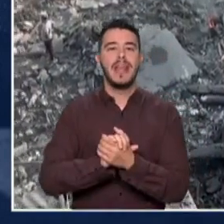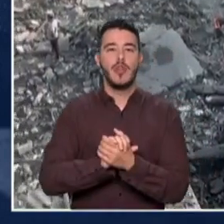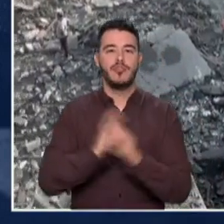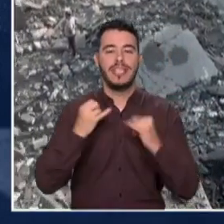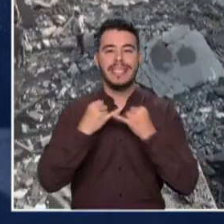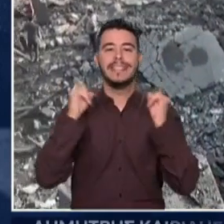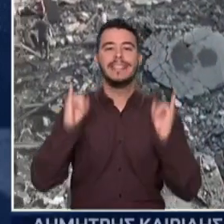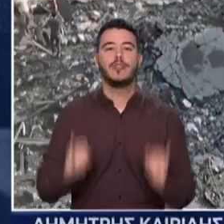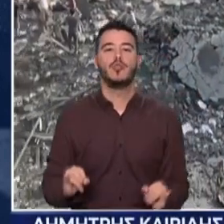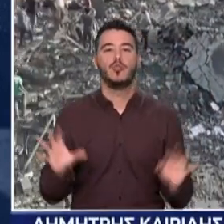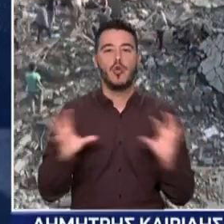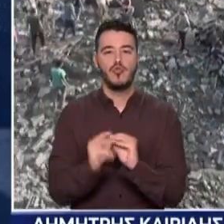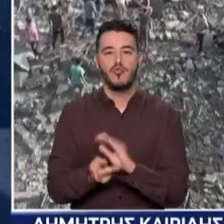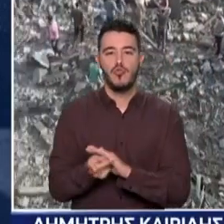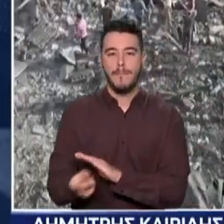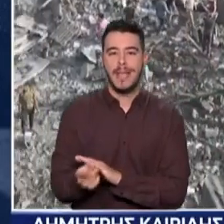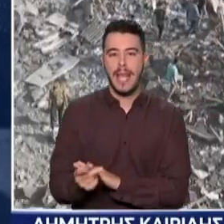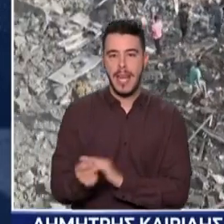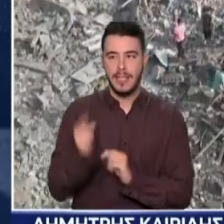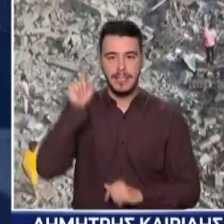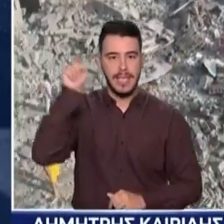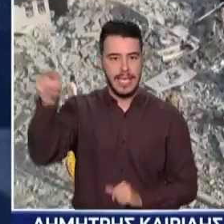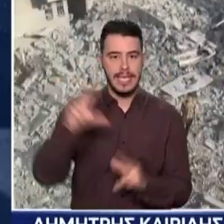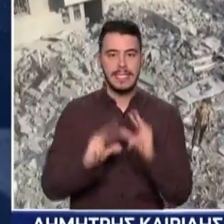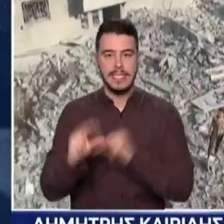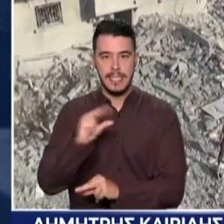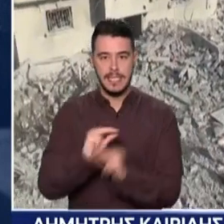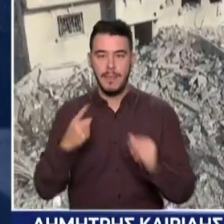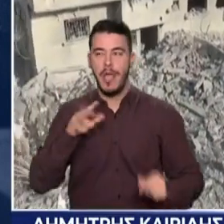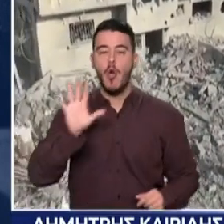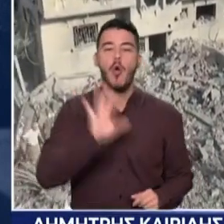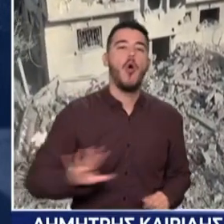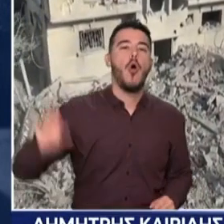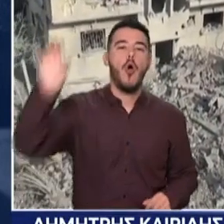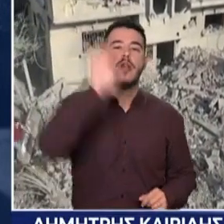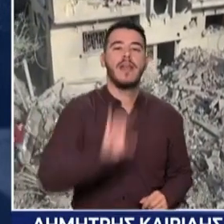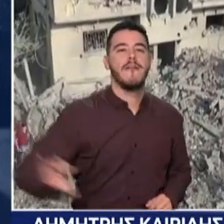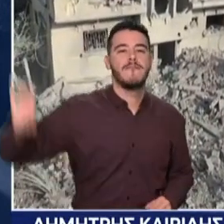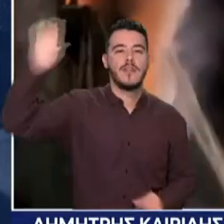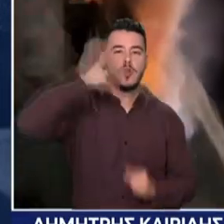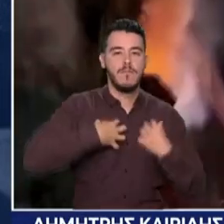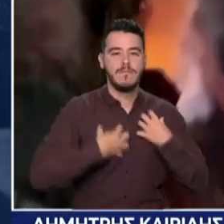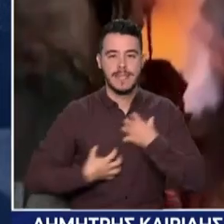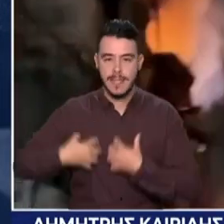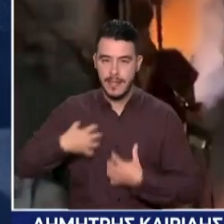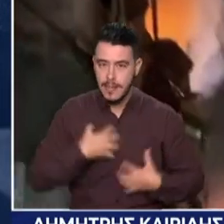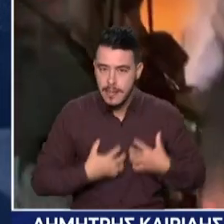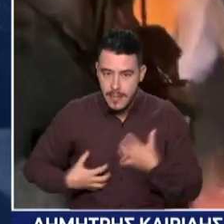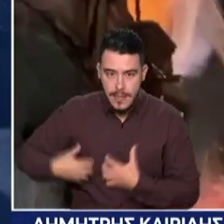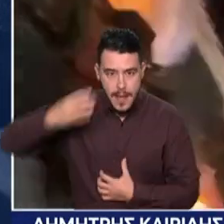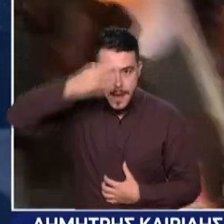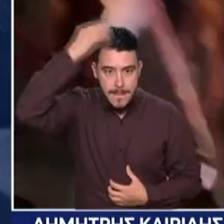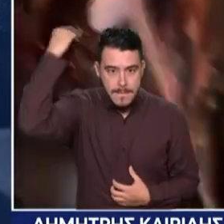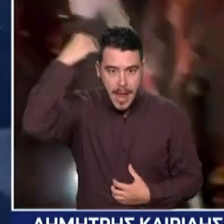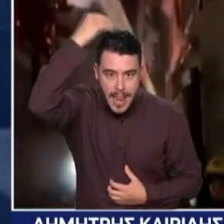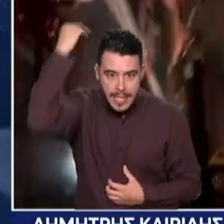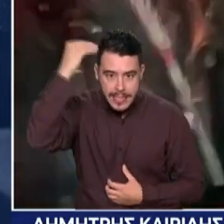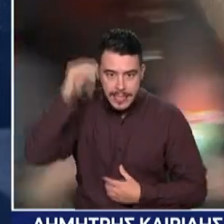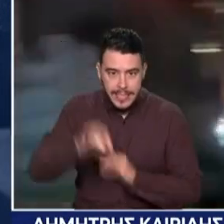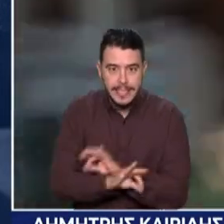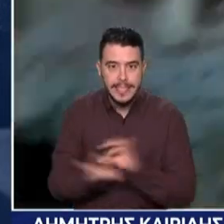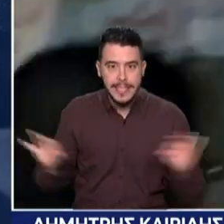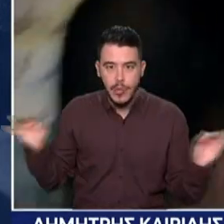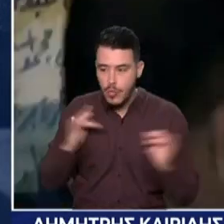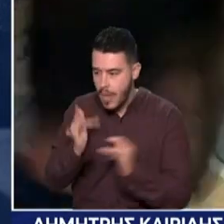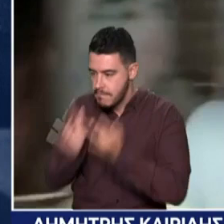έγιναν αυτές οι συζητήσεις, διότι τους προβληματίζει όλους. Τους προβληματίζει και ως προς το κύμα προσφύγων, αλλά και ως προς